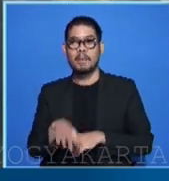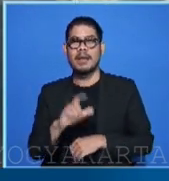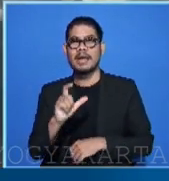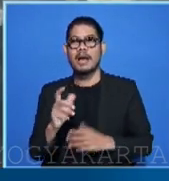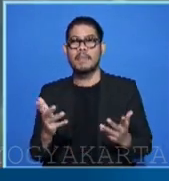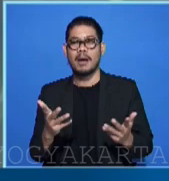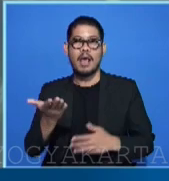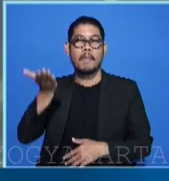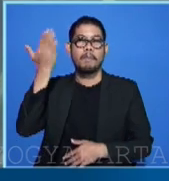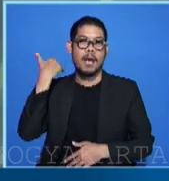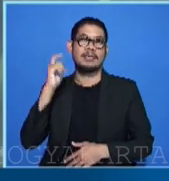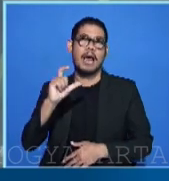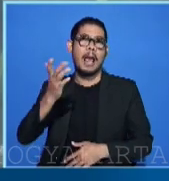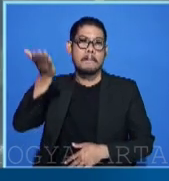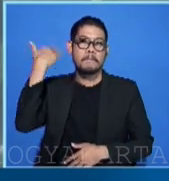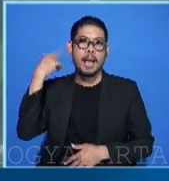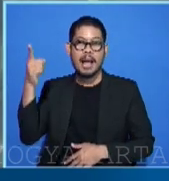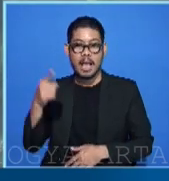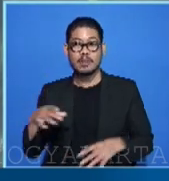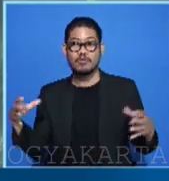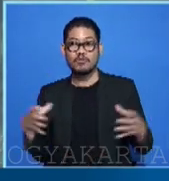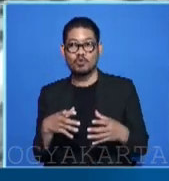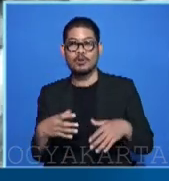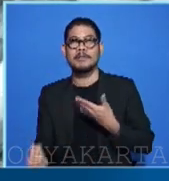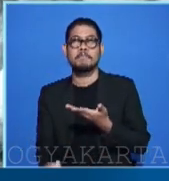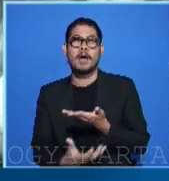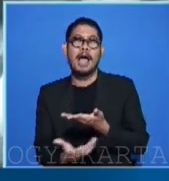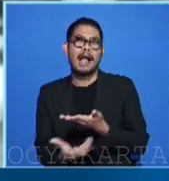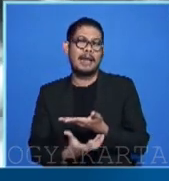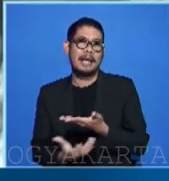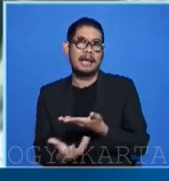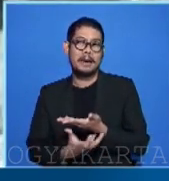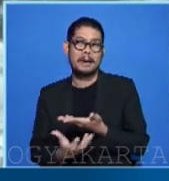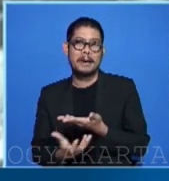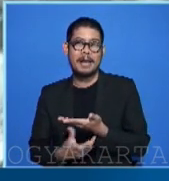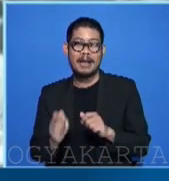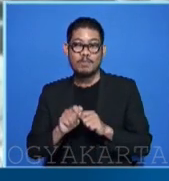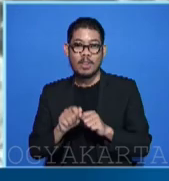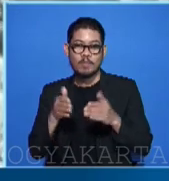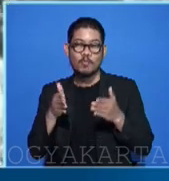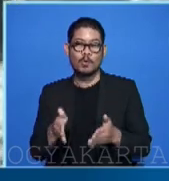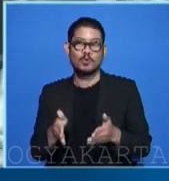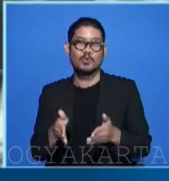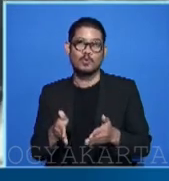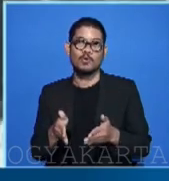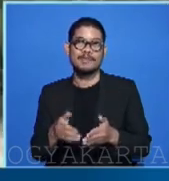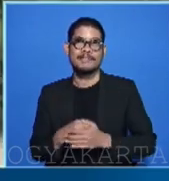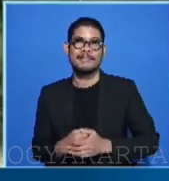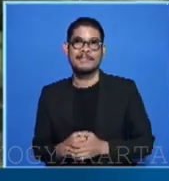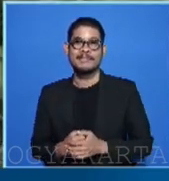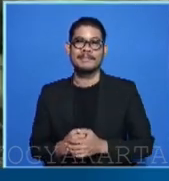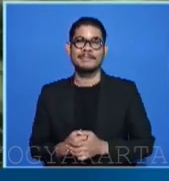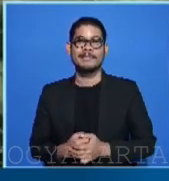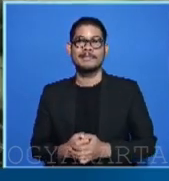tradisional setelah dikumpulkan kemudian dibakar menggunakan tungku dibuat secara khusus berbahan batako maupun bata merah